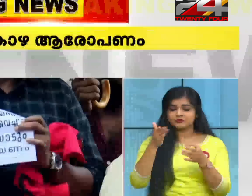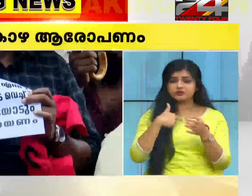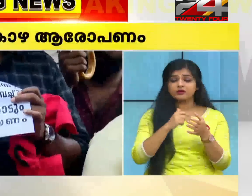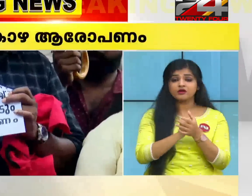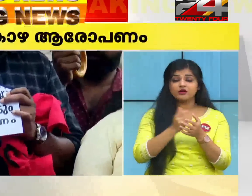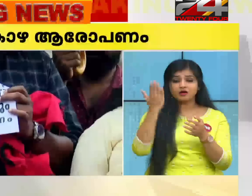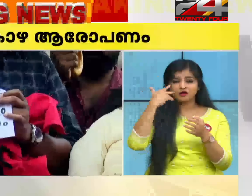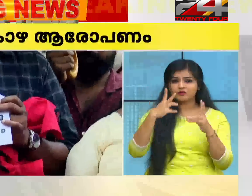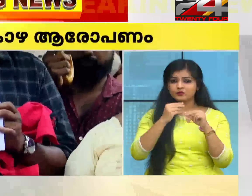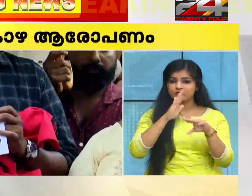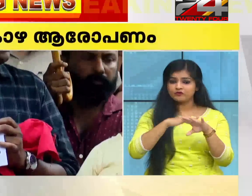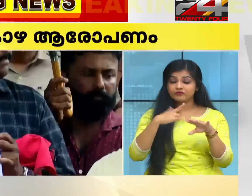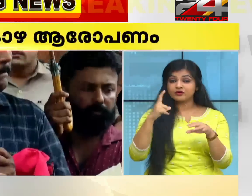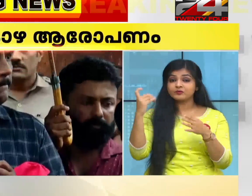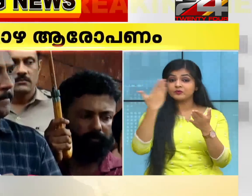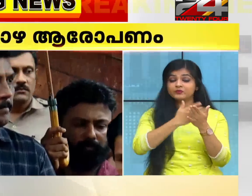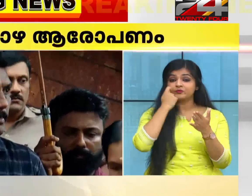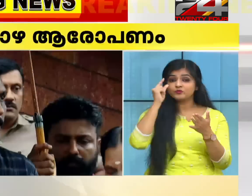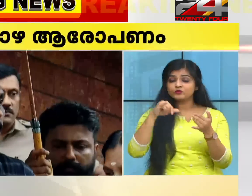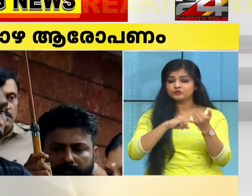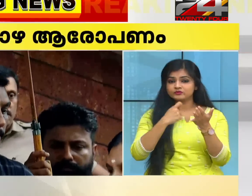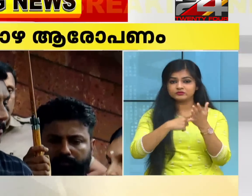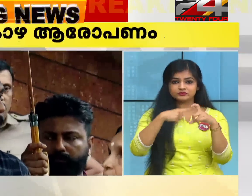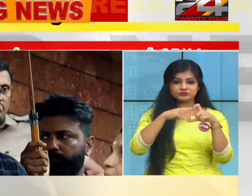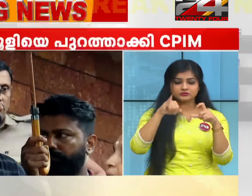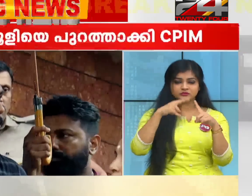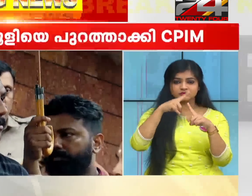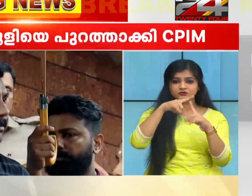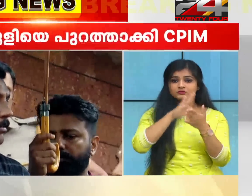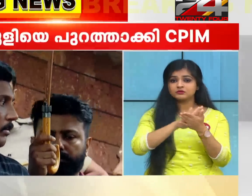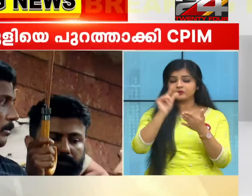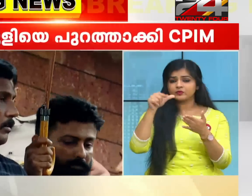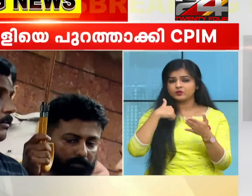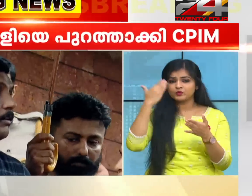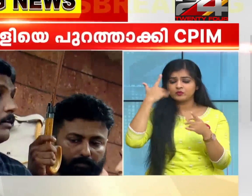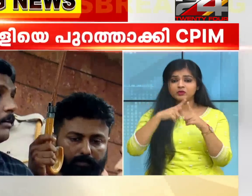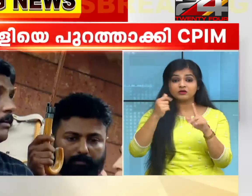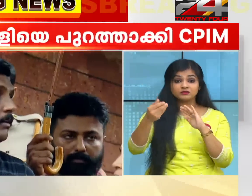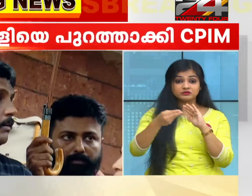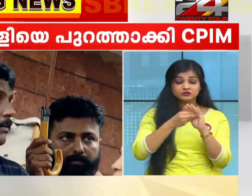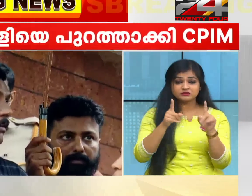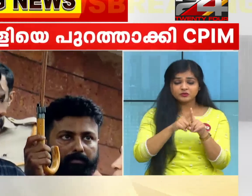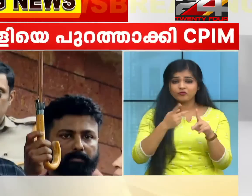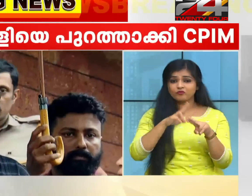ശ്രീജിത്തുമായി, അതായത് ഈ പരാതി നൽകിയെന്ന് പറയപ്പെടുന്ന ആളുമായി തനിക്കുണ്ട്. പക്ഷെ ഏതെങ്കിലും തരത്തിൽ കോഴ വാങ്ങുന്നതോ അത്തരത്തിലുള്ള ഒരു സാമ്പത്തിക ഇടപാടിലേക്കോ താൻ